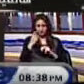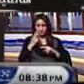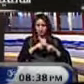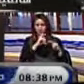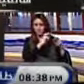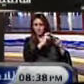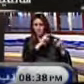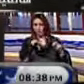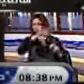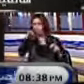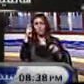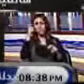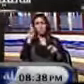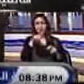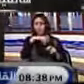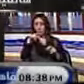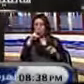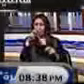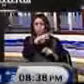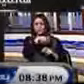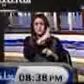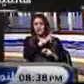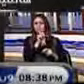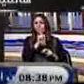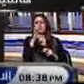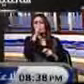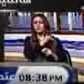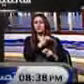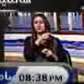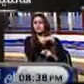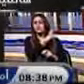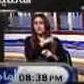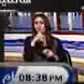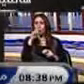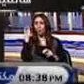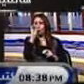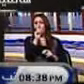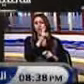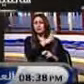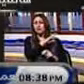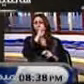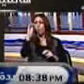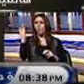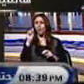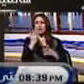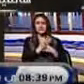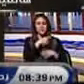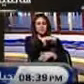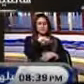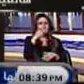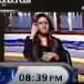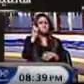اخوك يعرف ولا اي حد، وخلي كل الكلام سر بيني وبينك، عشان كنا كل مجرد ما نتكلم كلمه كان في ناس في